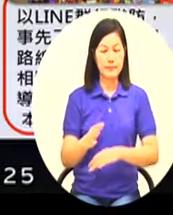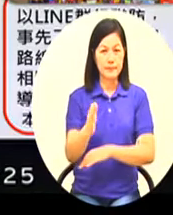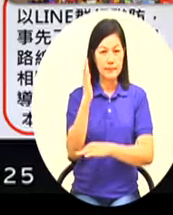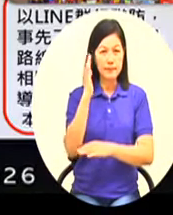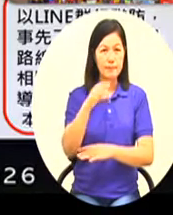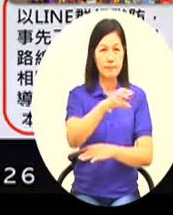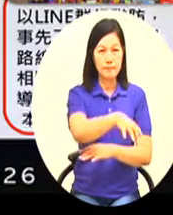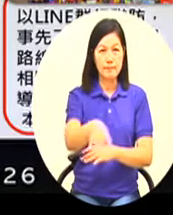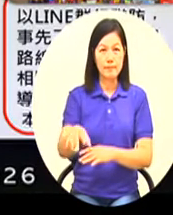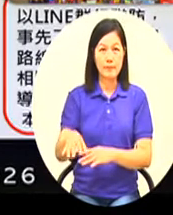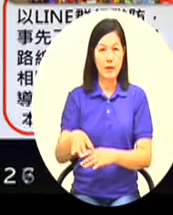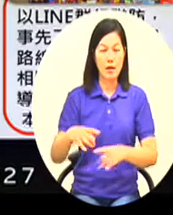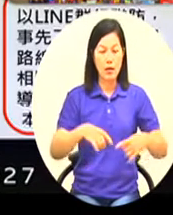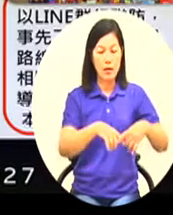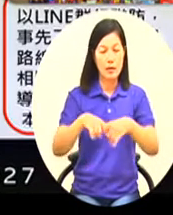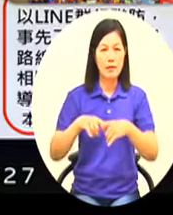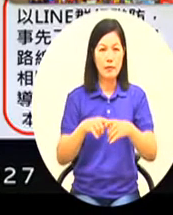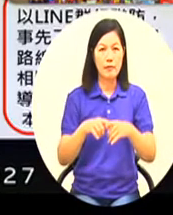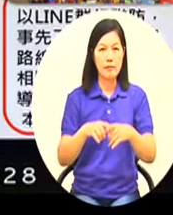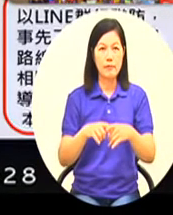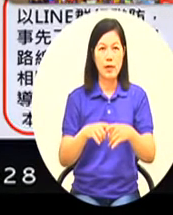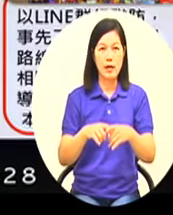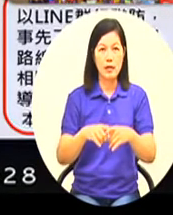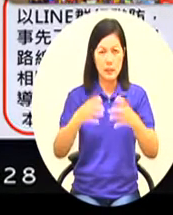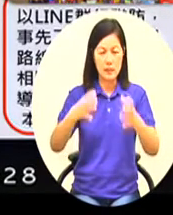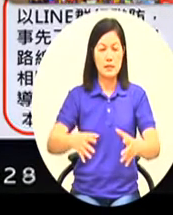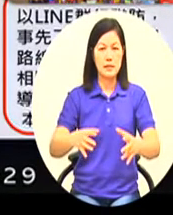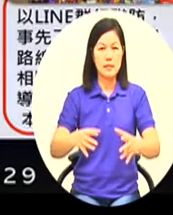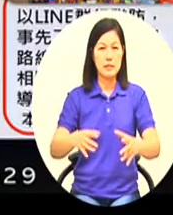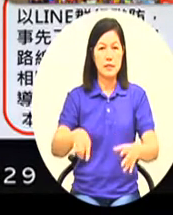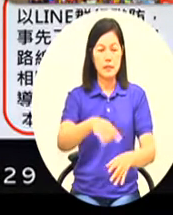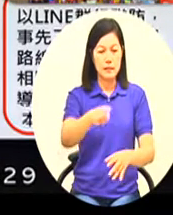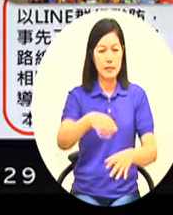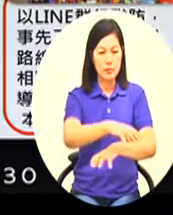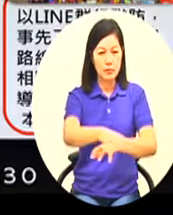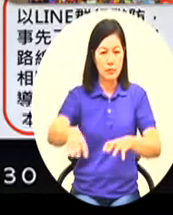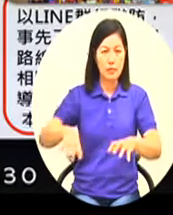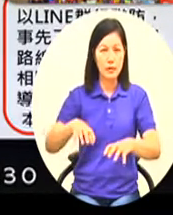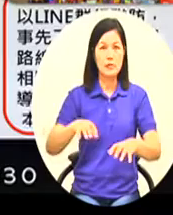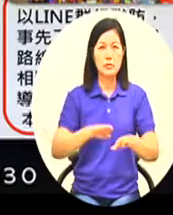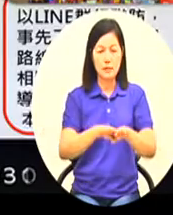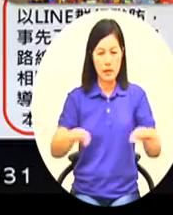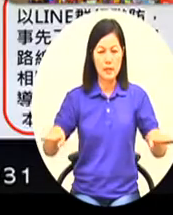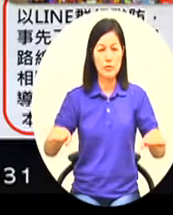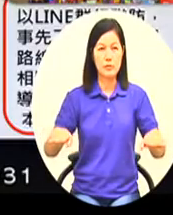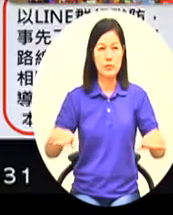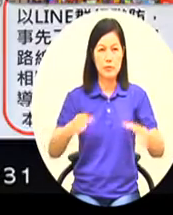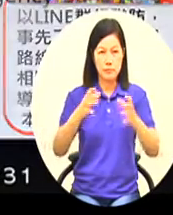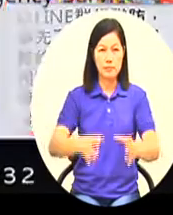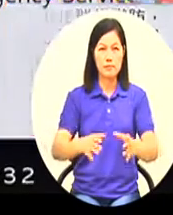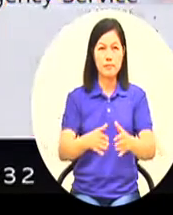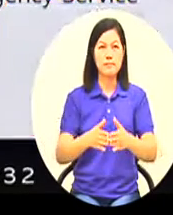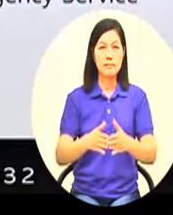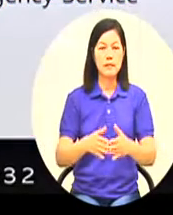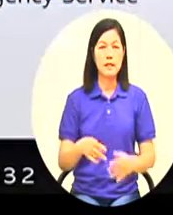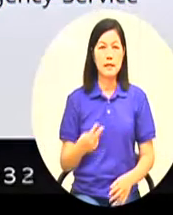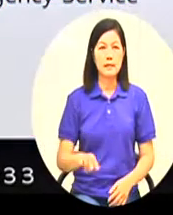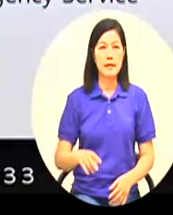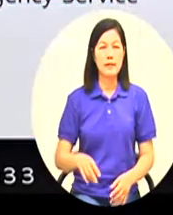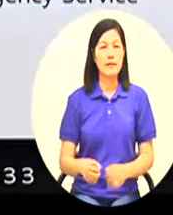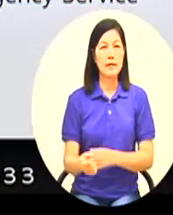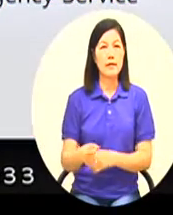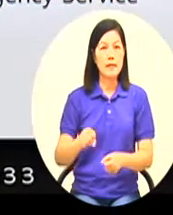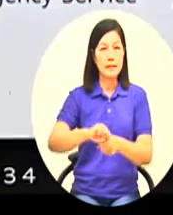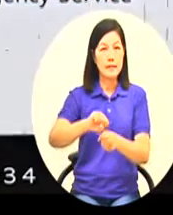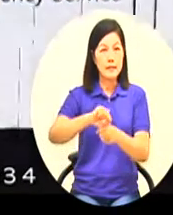联防机制，以维护市民机制的环境空间、安全空间。在强化救灾救护